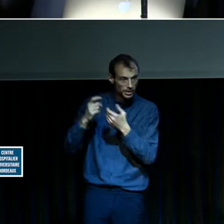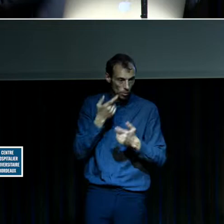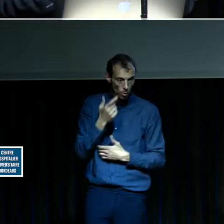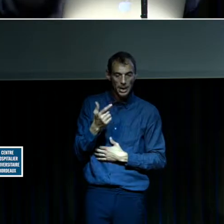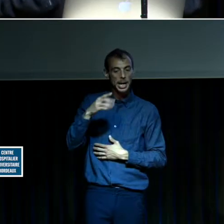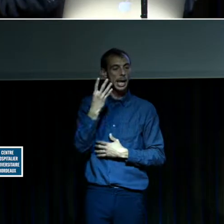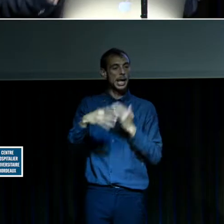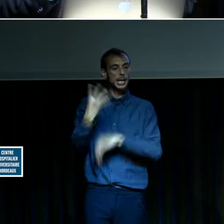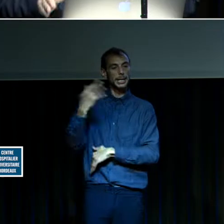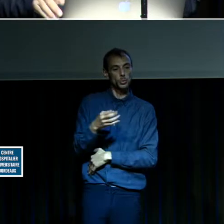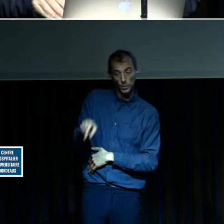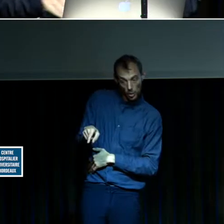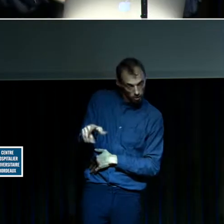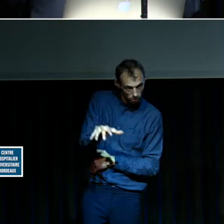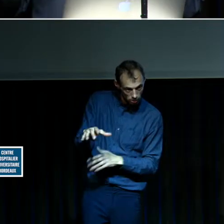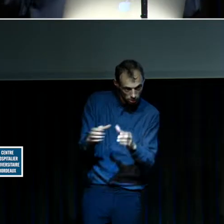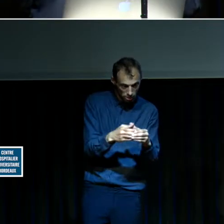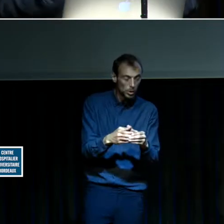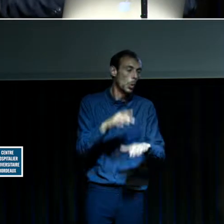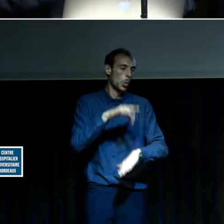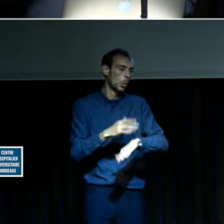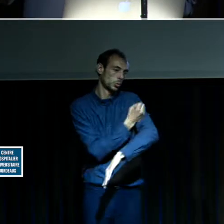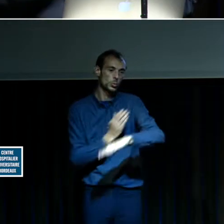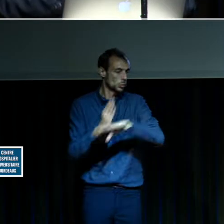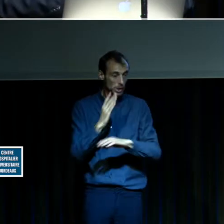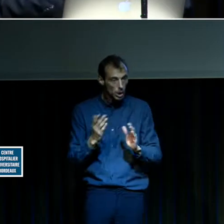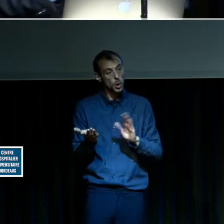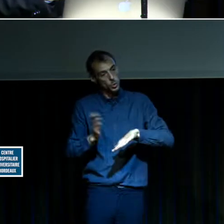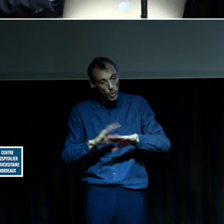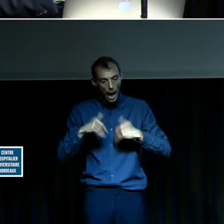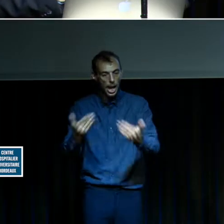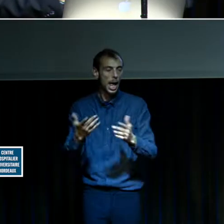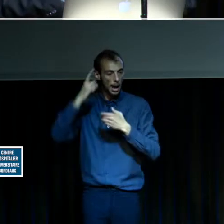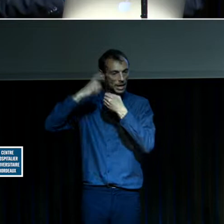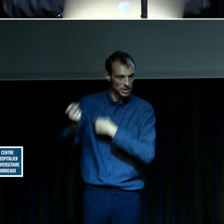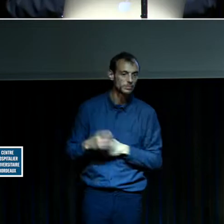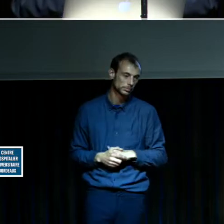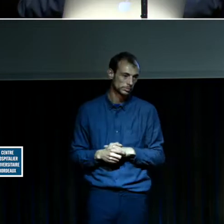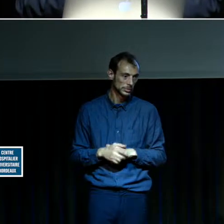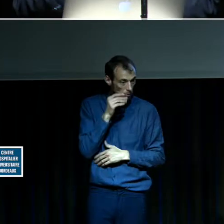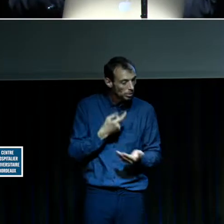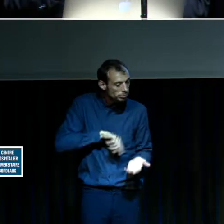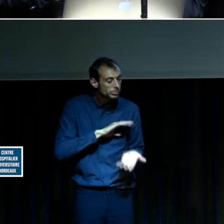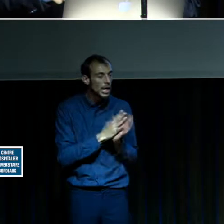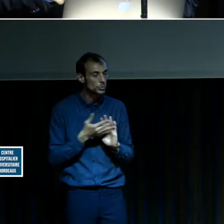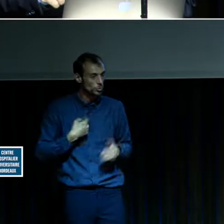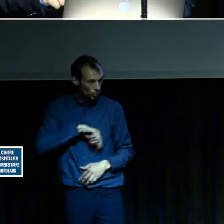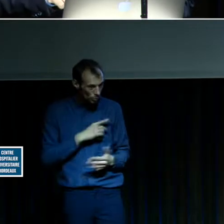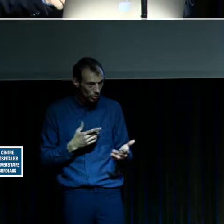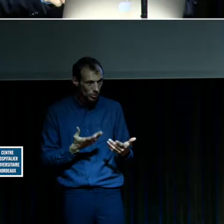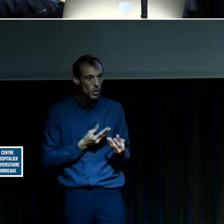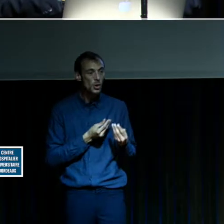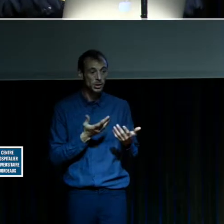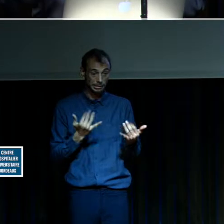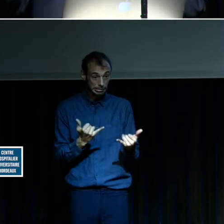notre cible principale, notre bête noire. Et c'est pour ça que l'association qui fait un tour de Nouvelle-Aquitaine distribue gratuitement des appareils à